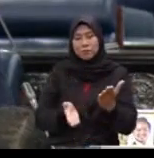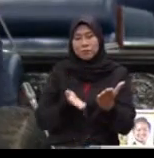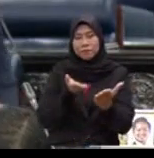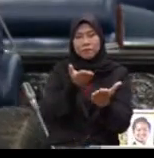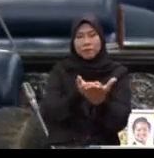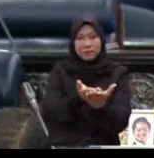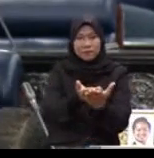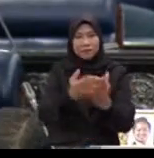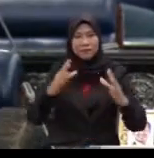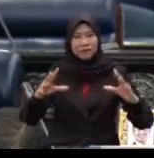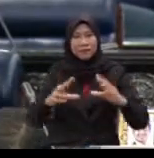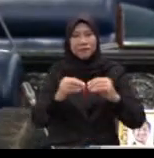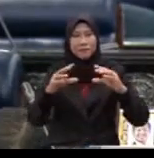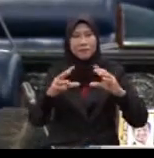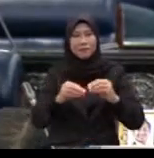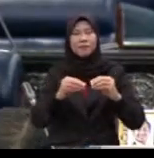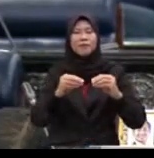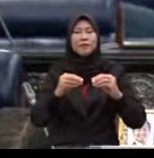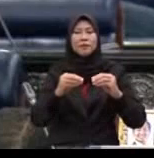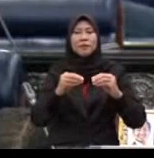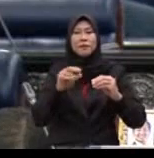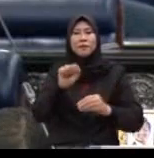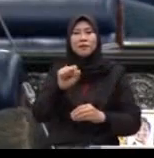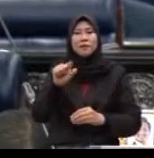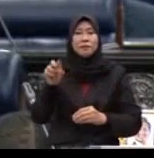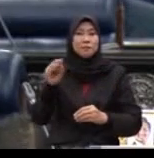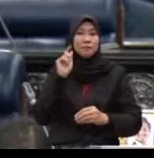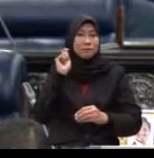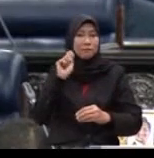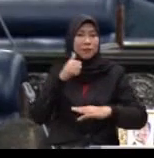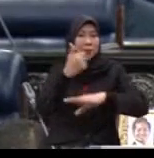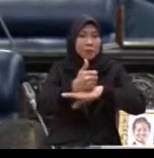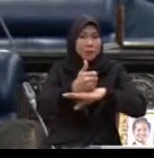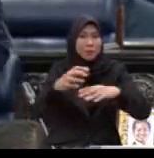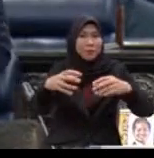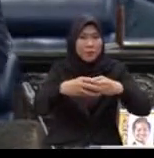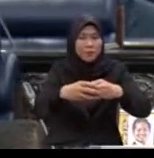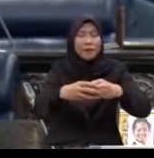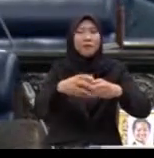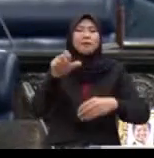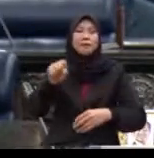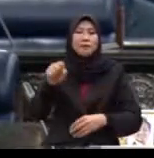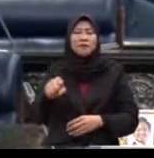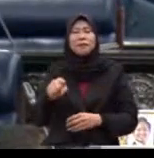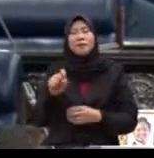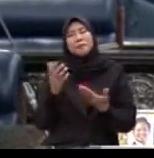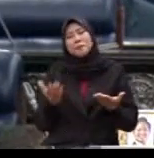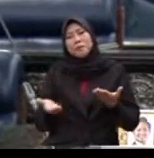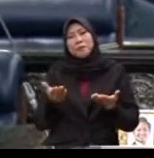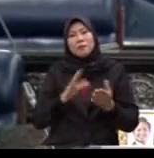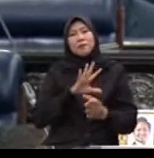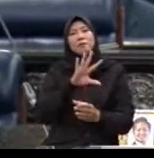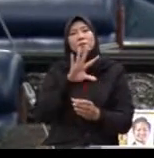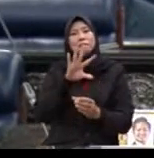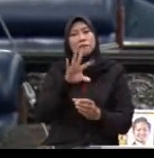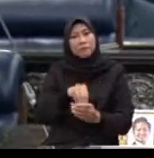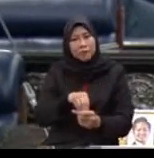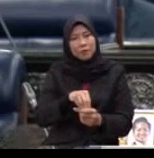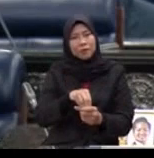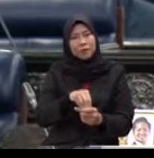perbincangan melalui njm yang telah pun dirujuk tadi bukan hanya sepakat walaupun termasuk